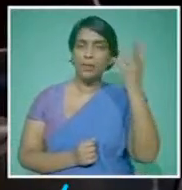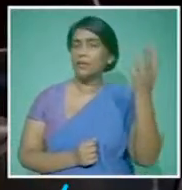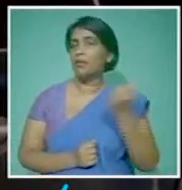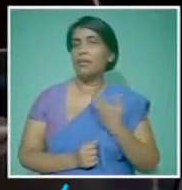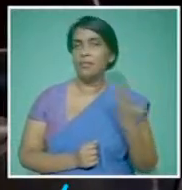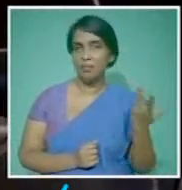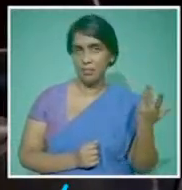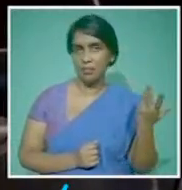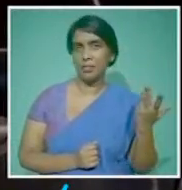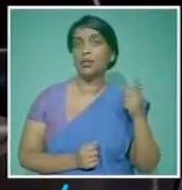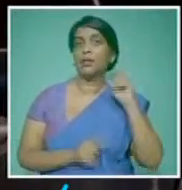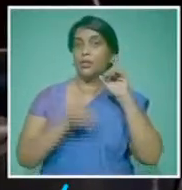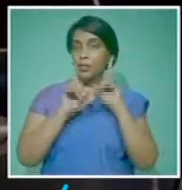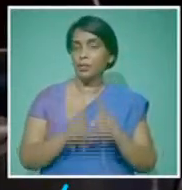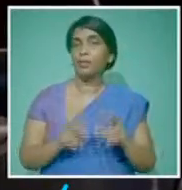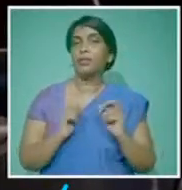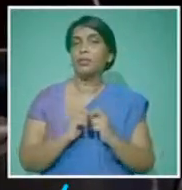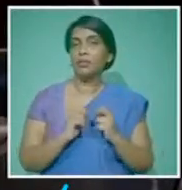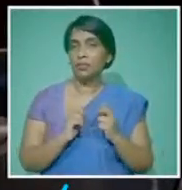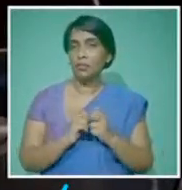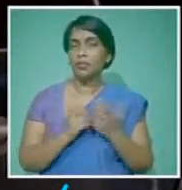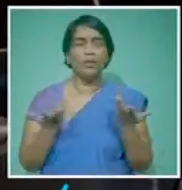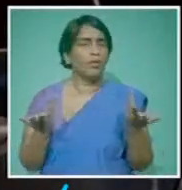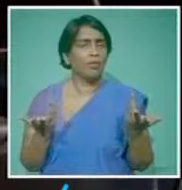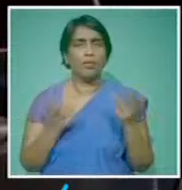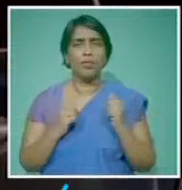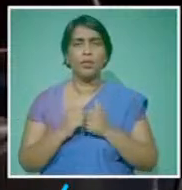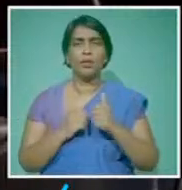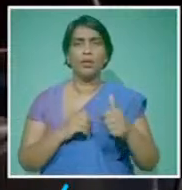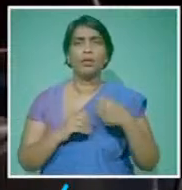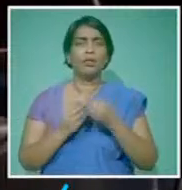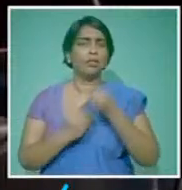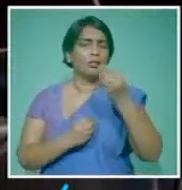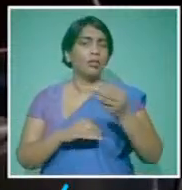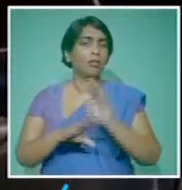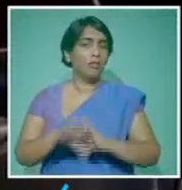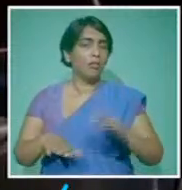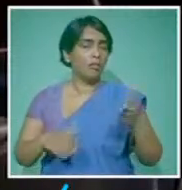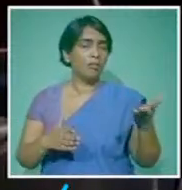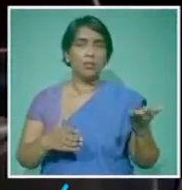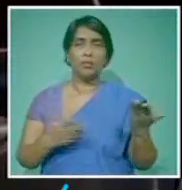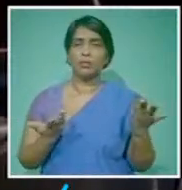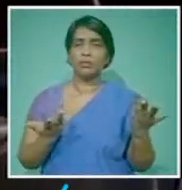बह एवैनी तात्रुल मुखादा दीलाती है दारुवेग्ये